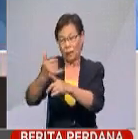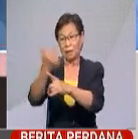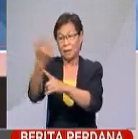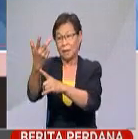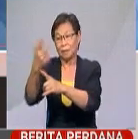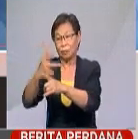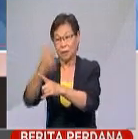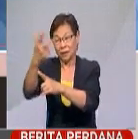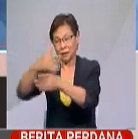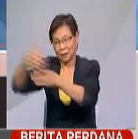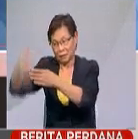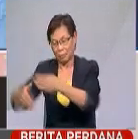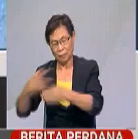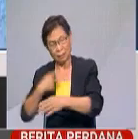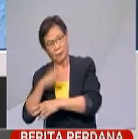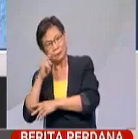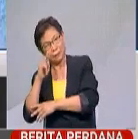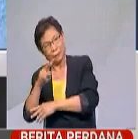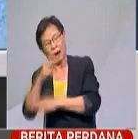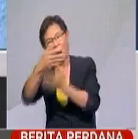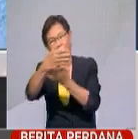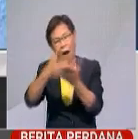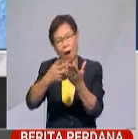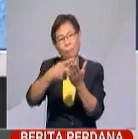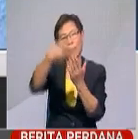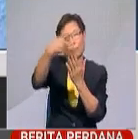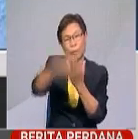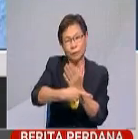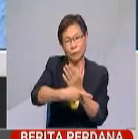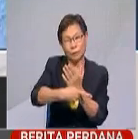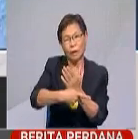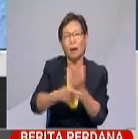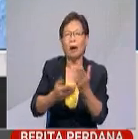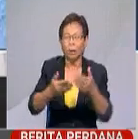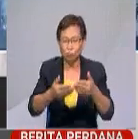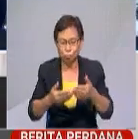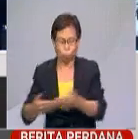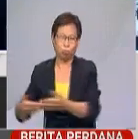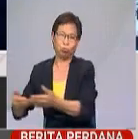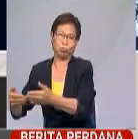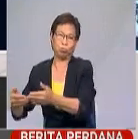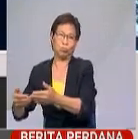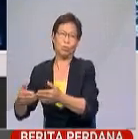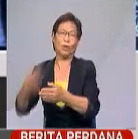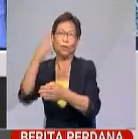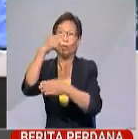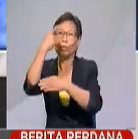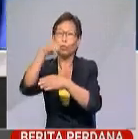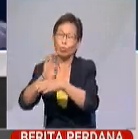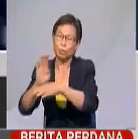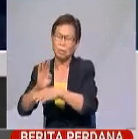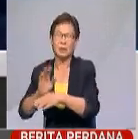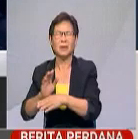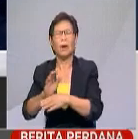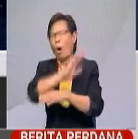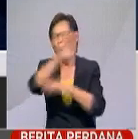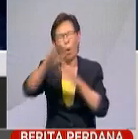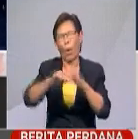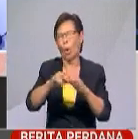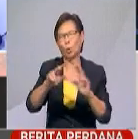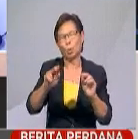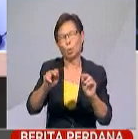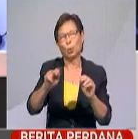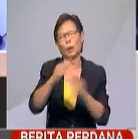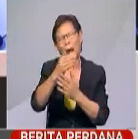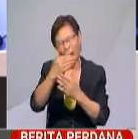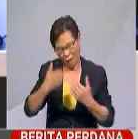ada sebahagian daripada projek-projek demonstrasi ini akan diteruskan secara komersialnya. Mungkin tidak semua tapi memang